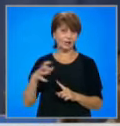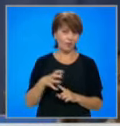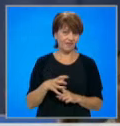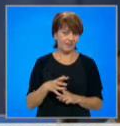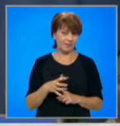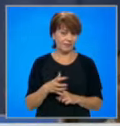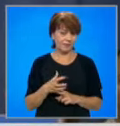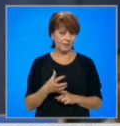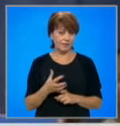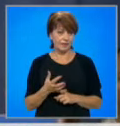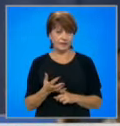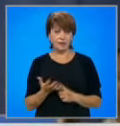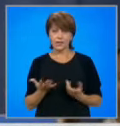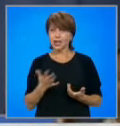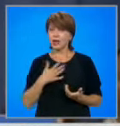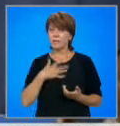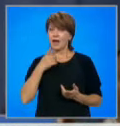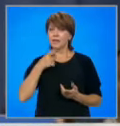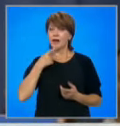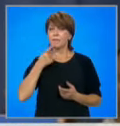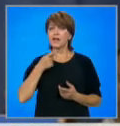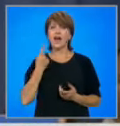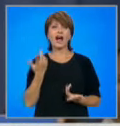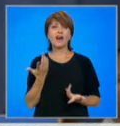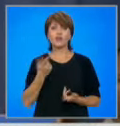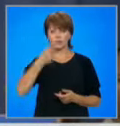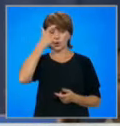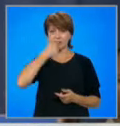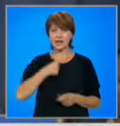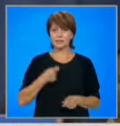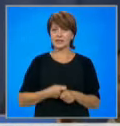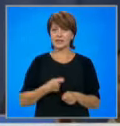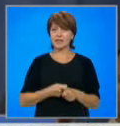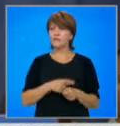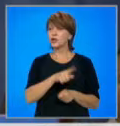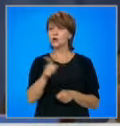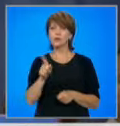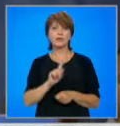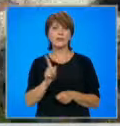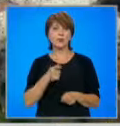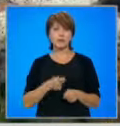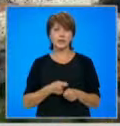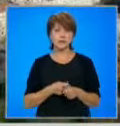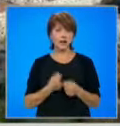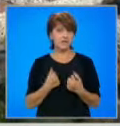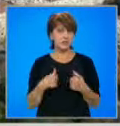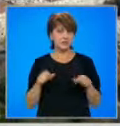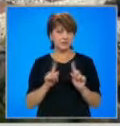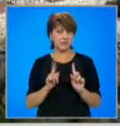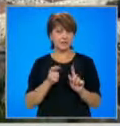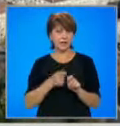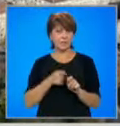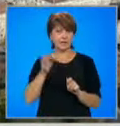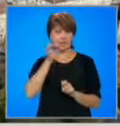бе. Има народна приказка, каквото сам си направиш, никой не може да го направи, ние нищо не сме направили. Борисов заяви още,